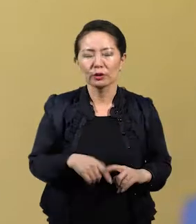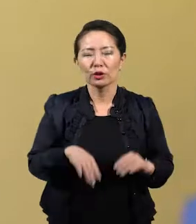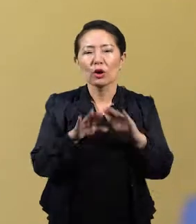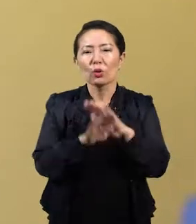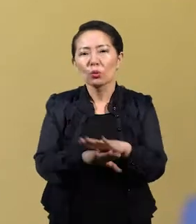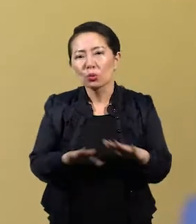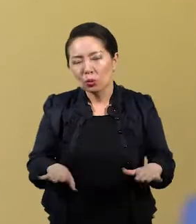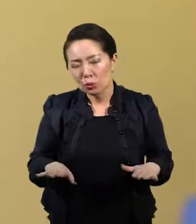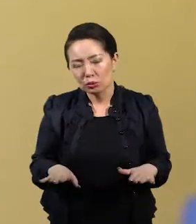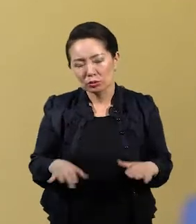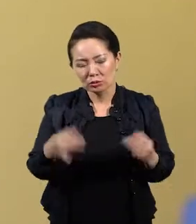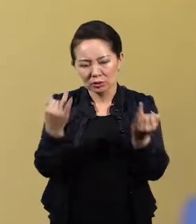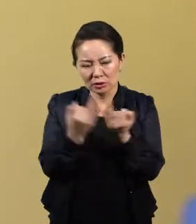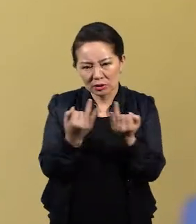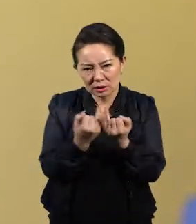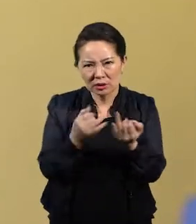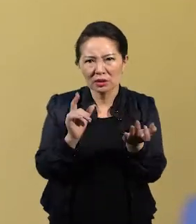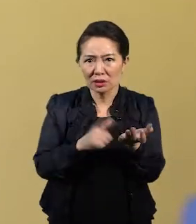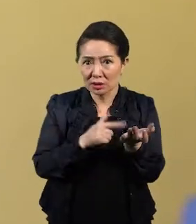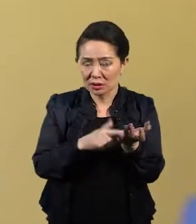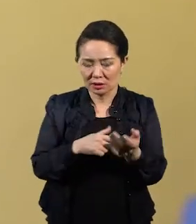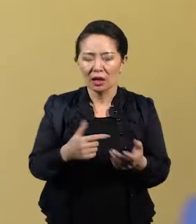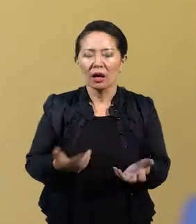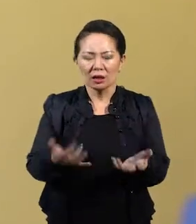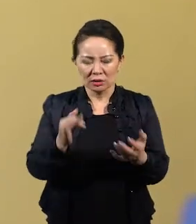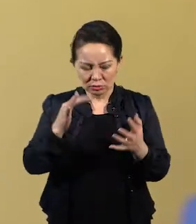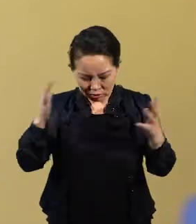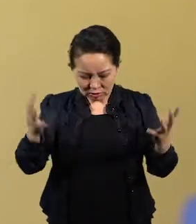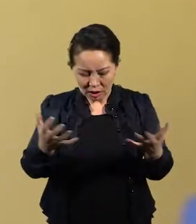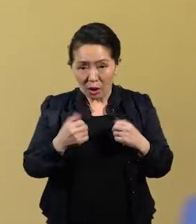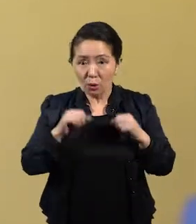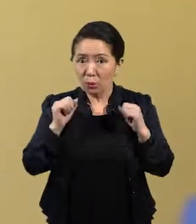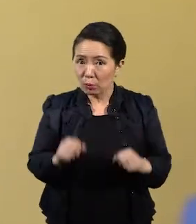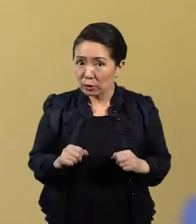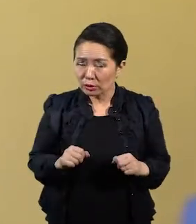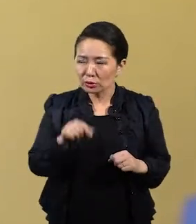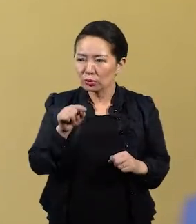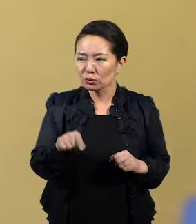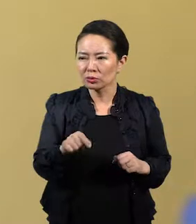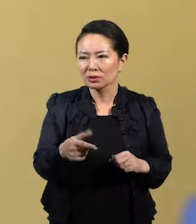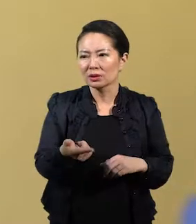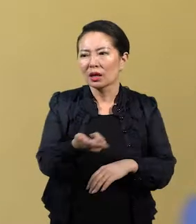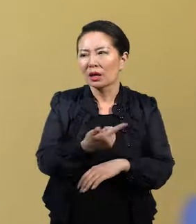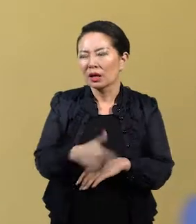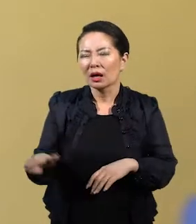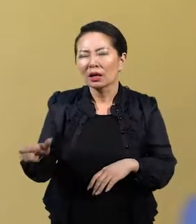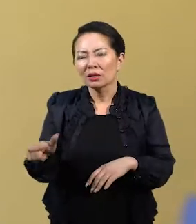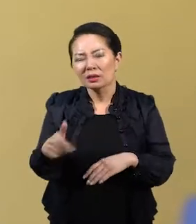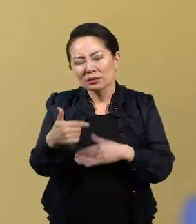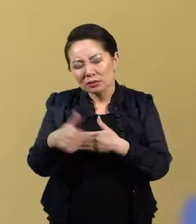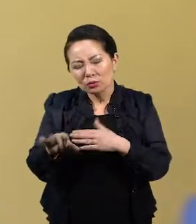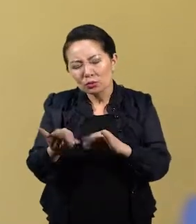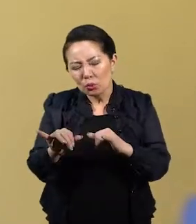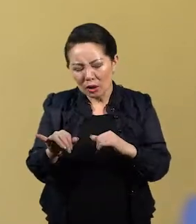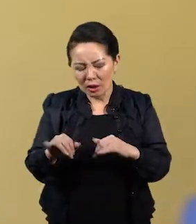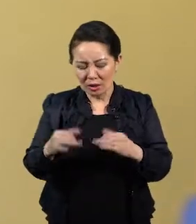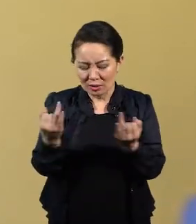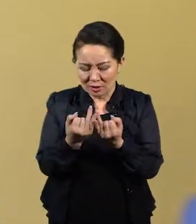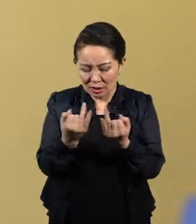хүүхдүүд одоо захим хэрэглээг маш ихээр хэрэглэх болсон. Тэгээд үүнээс гадна захим хэрэглээг хэрэглэж байгаагаас